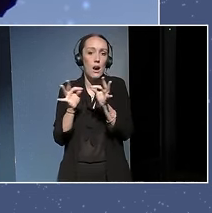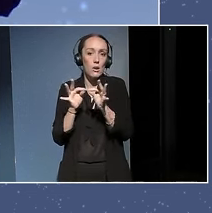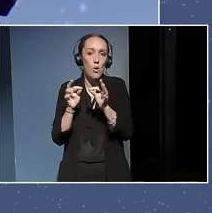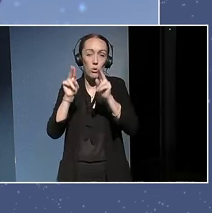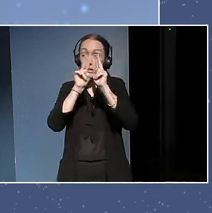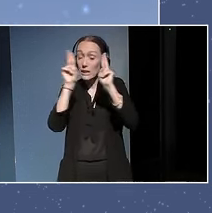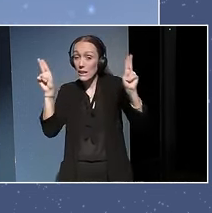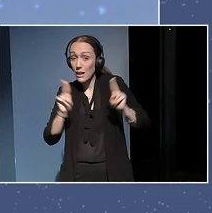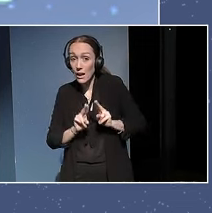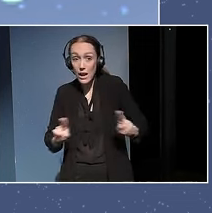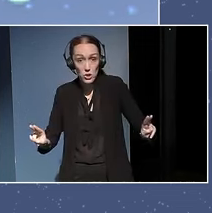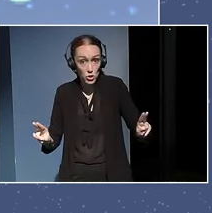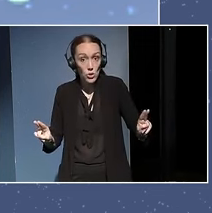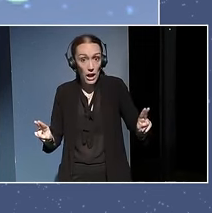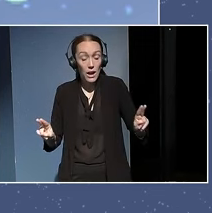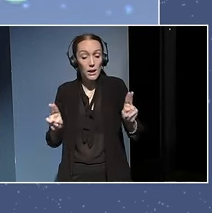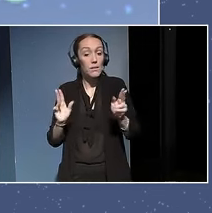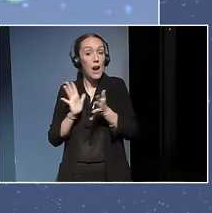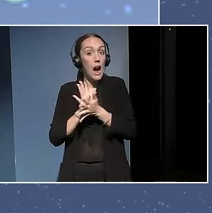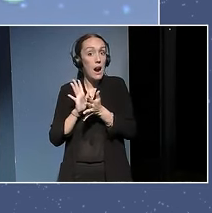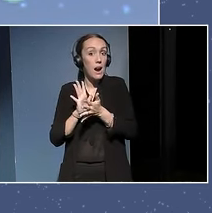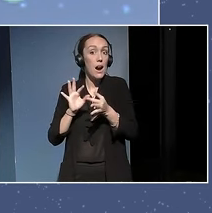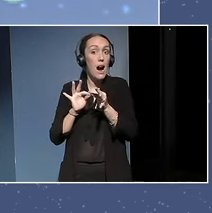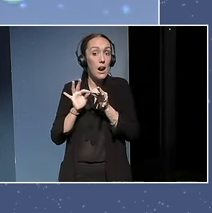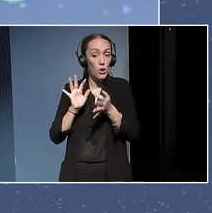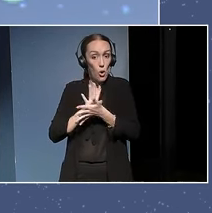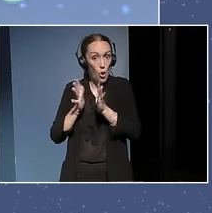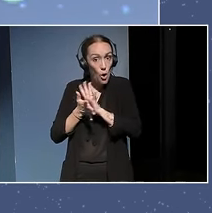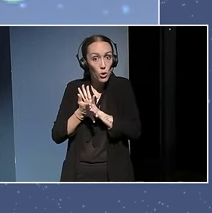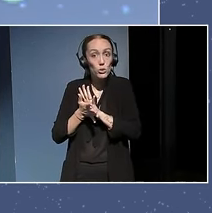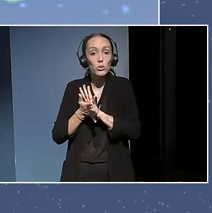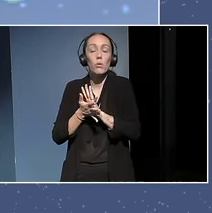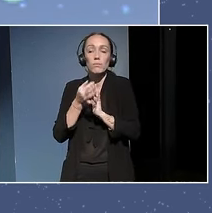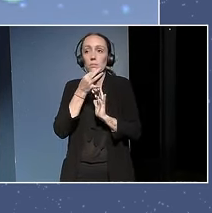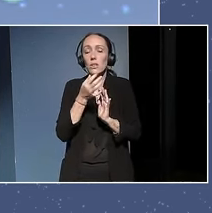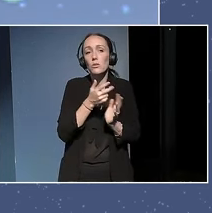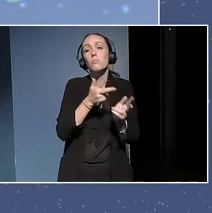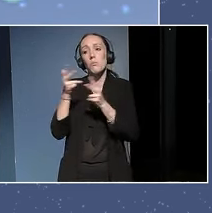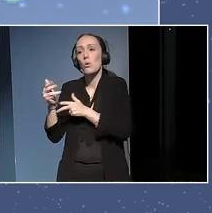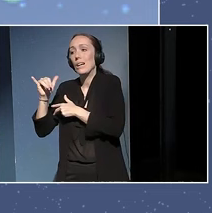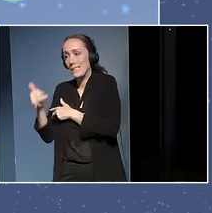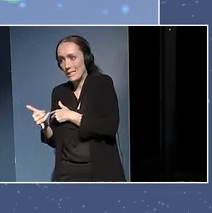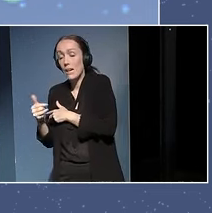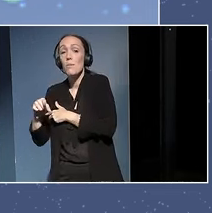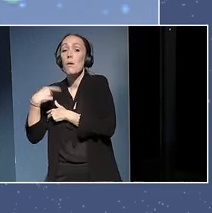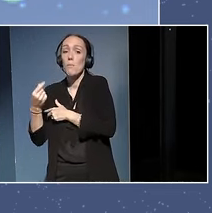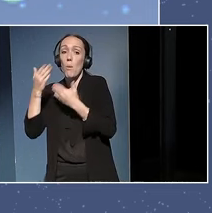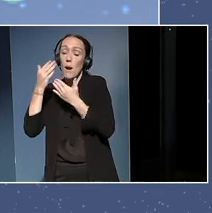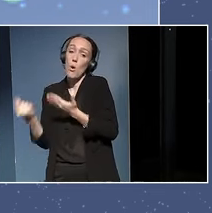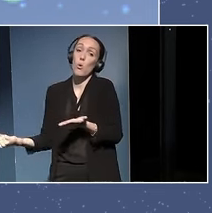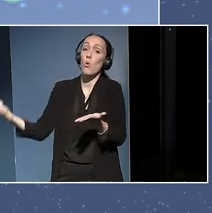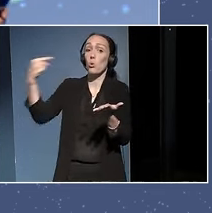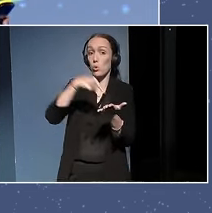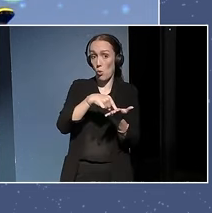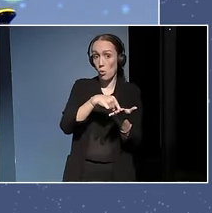che prevede che poi la queste ossa vengano restituite al paese di origine Cioè a Marocco questa cosa è stata fortemente voluta